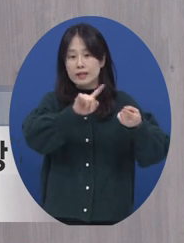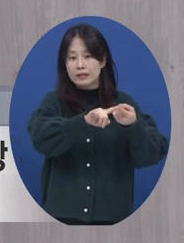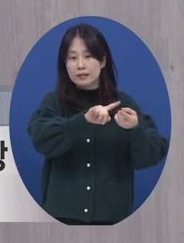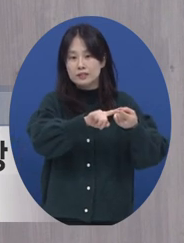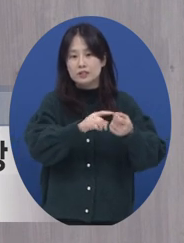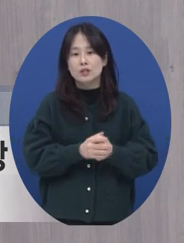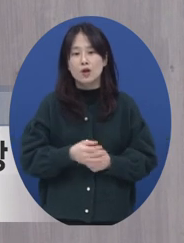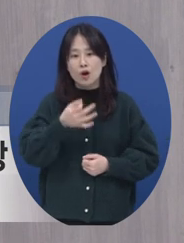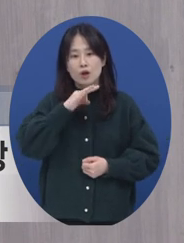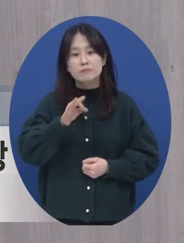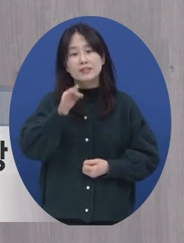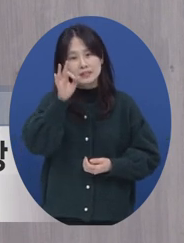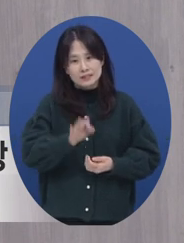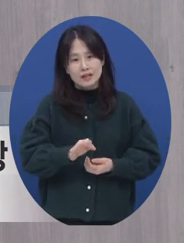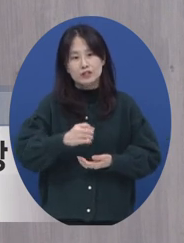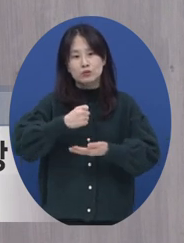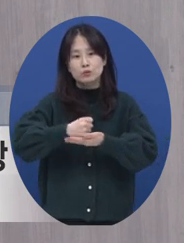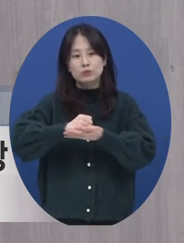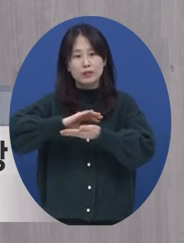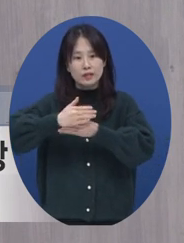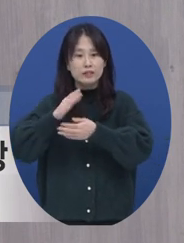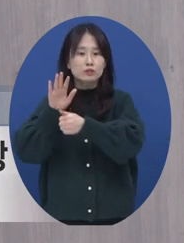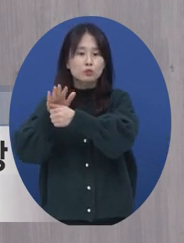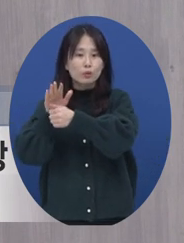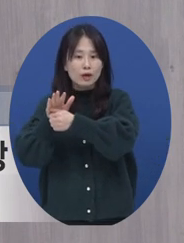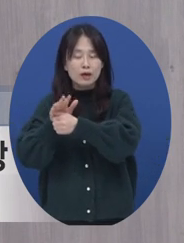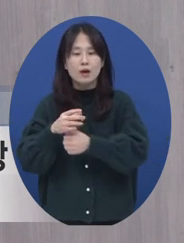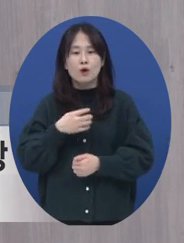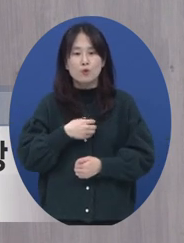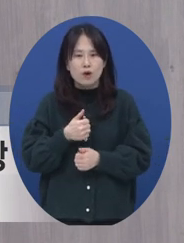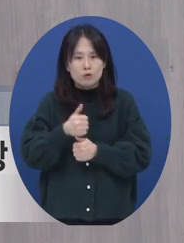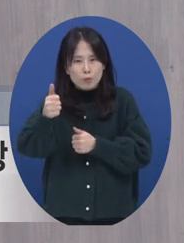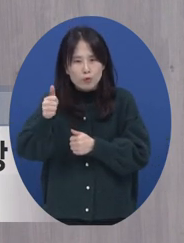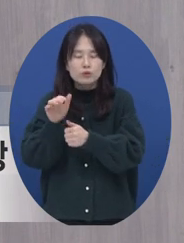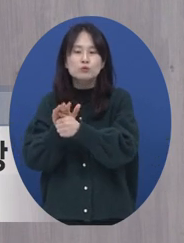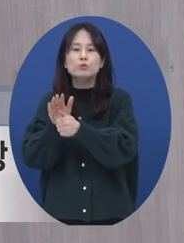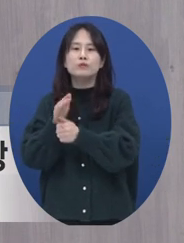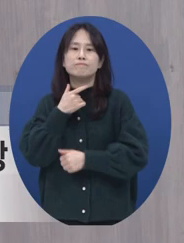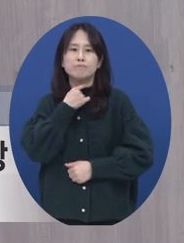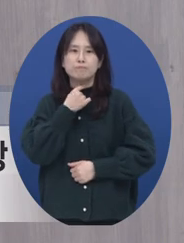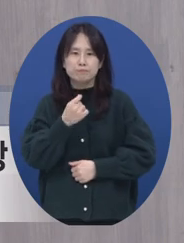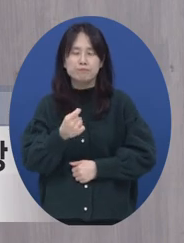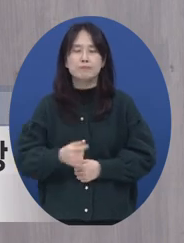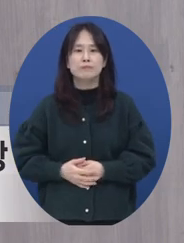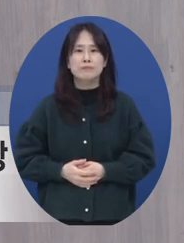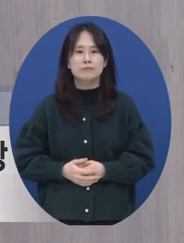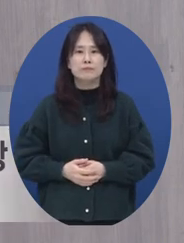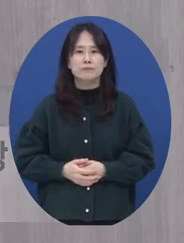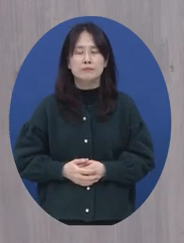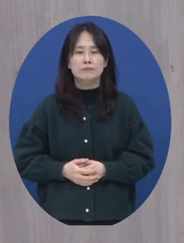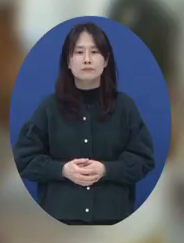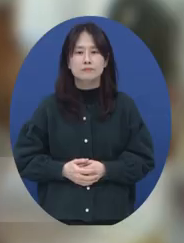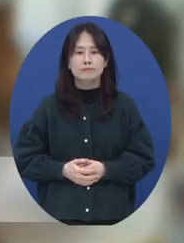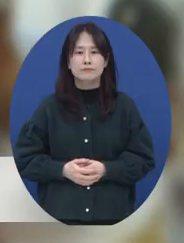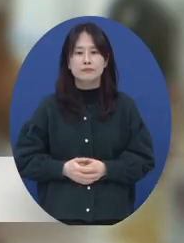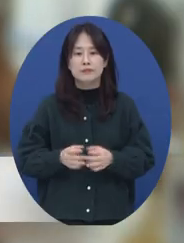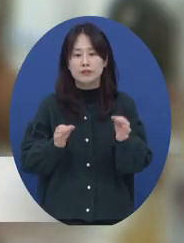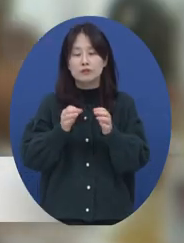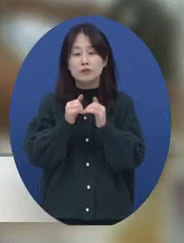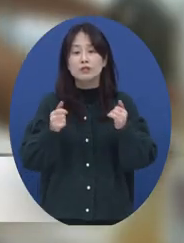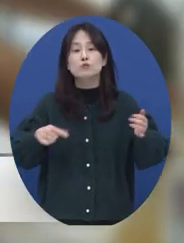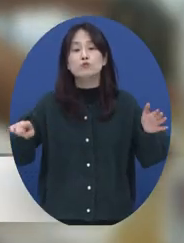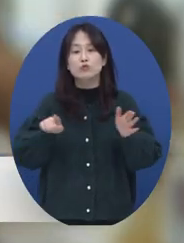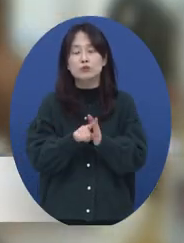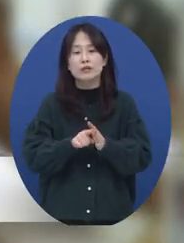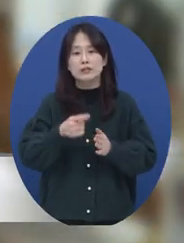게 그저 금 4 의 마이너스 통장 개설을 지원함으로써 위기 극복에 도움을 드리고자 개발하게 되었습니다 수상